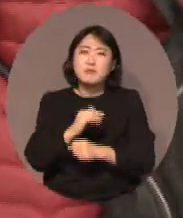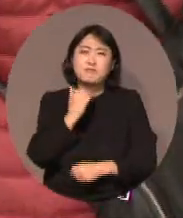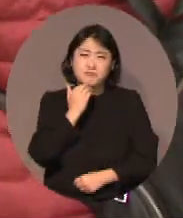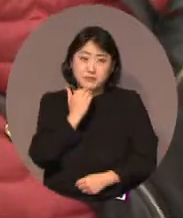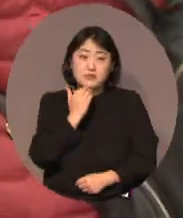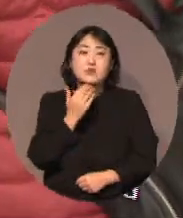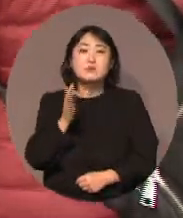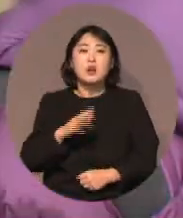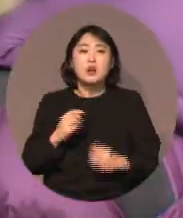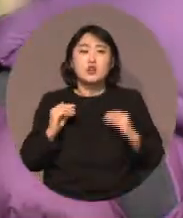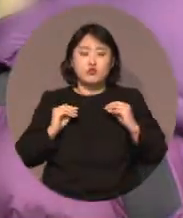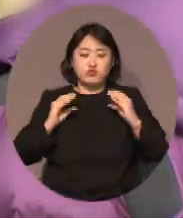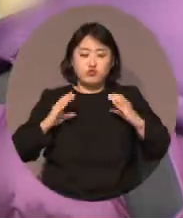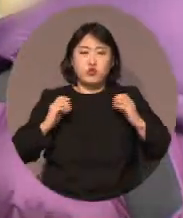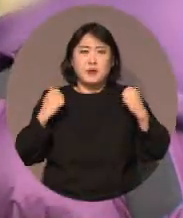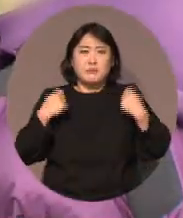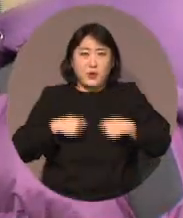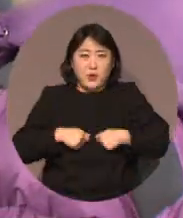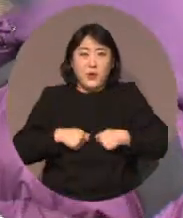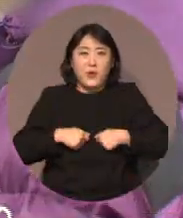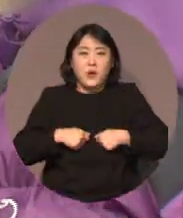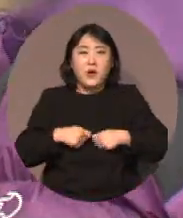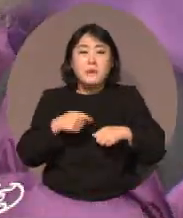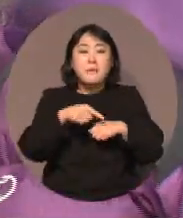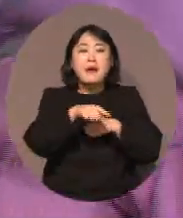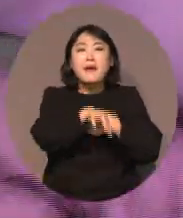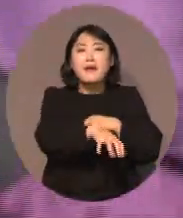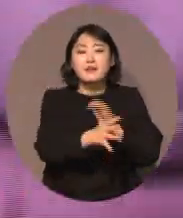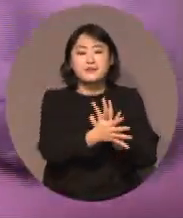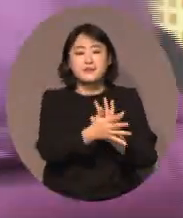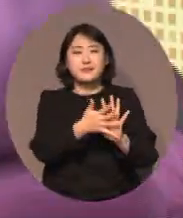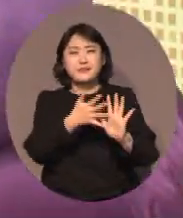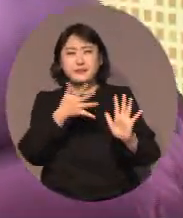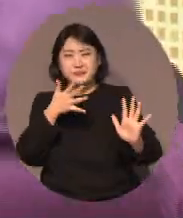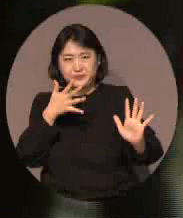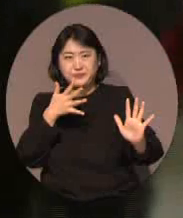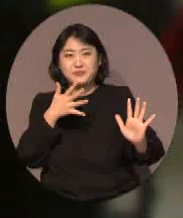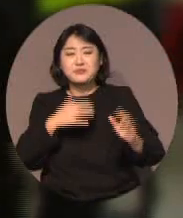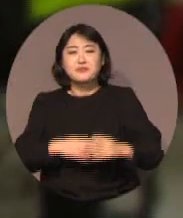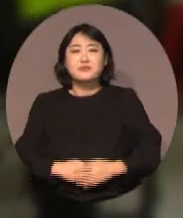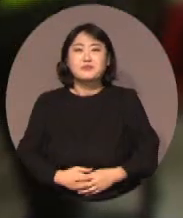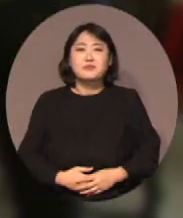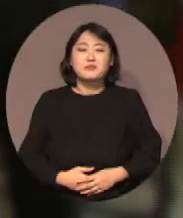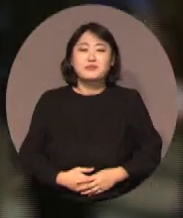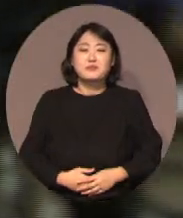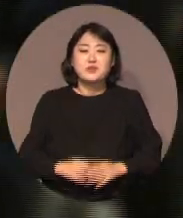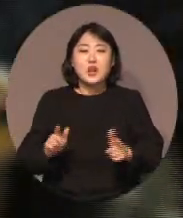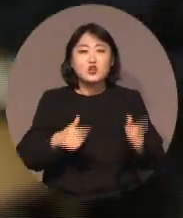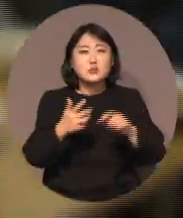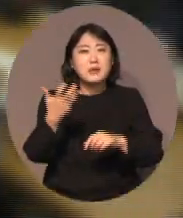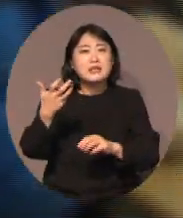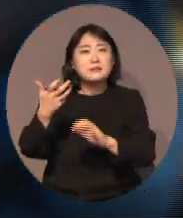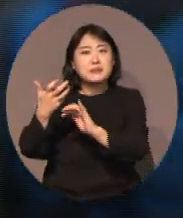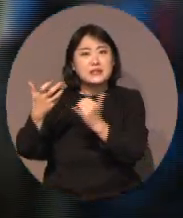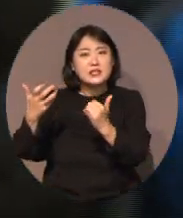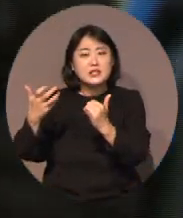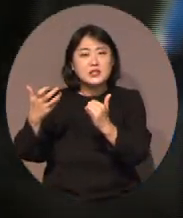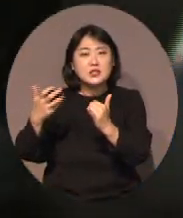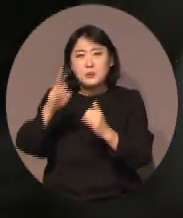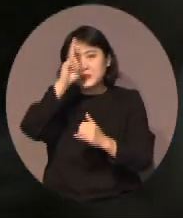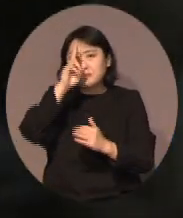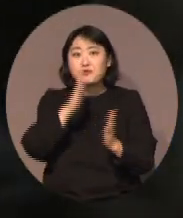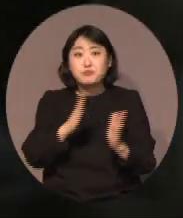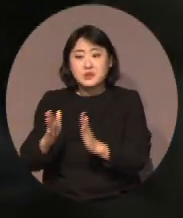남았지만 두꺼운 외투를 입은 노인들이 건물 앞에 줄을 지어 서 있습니다. 하루 80인분의 음식을